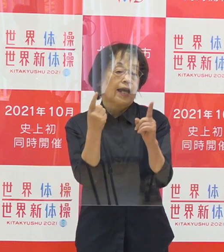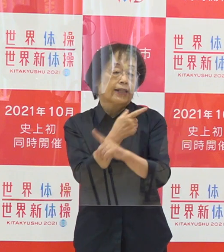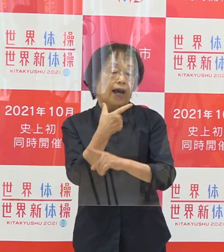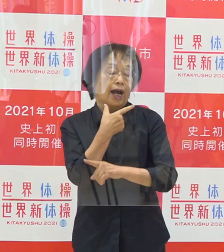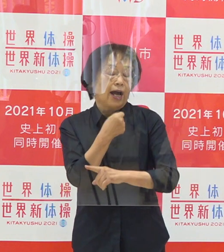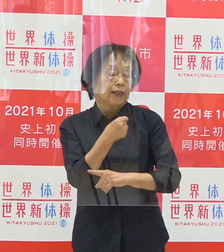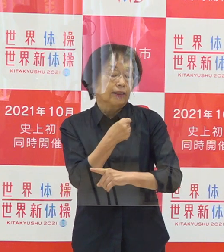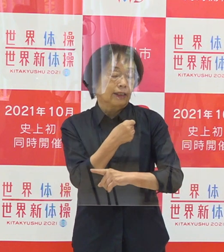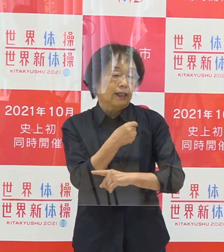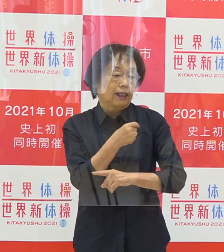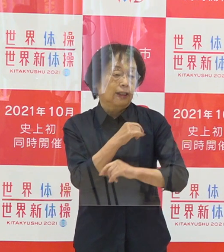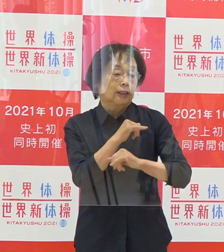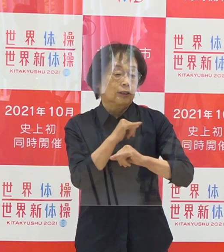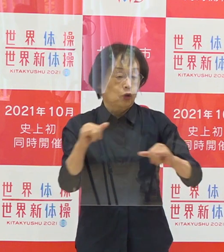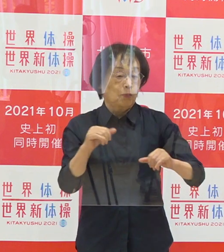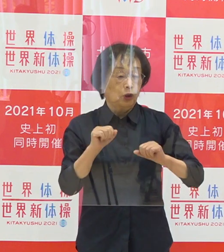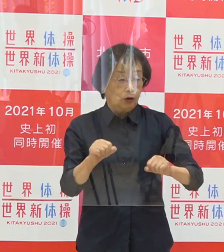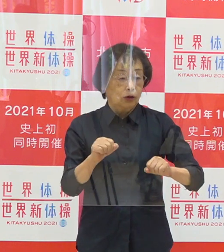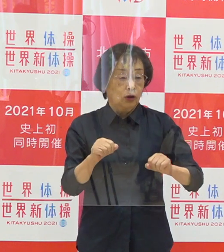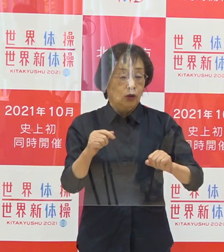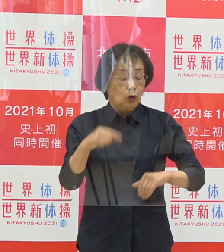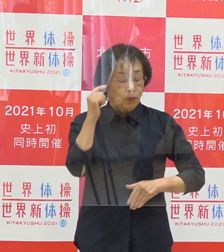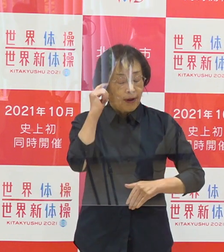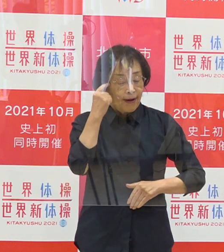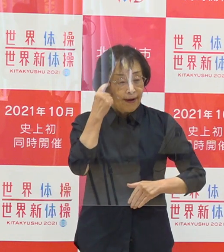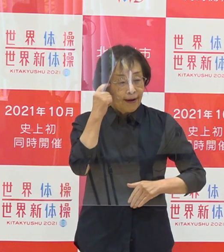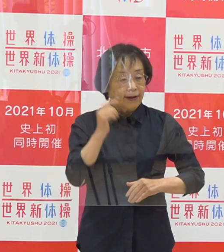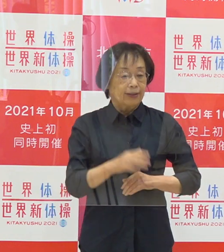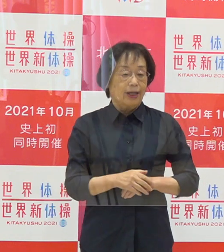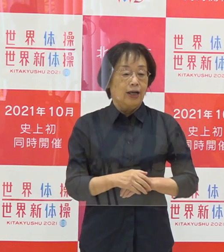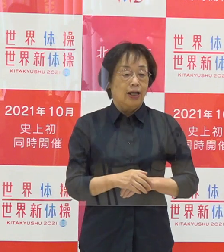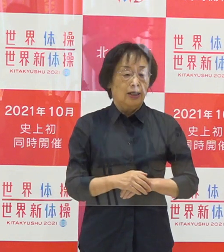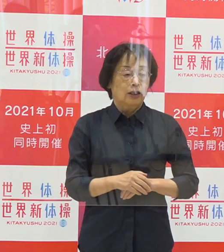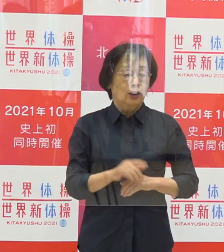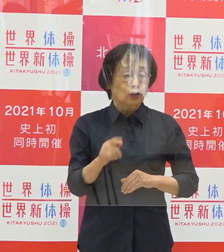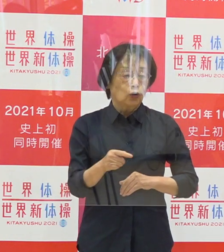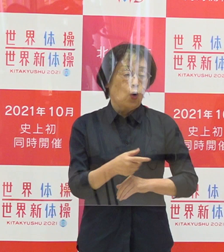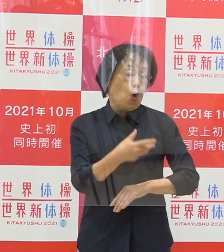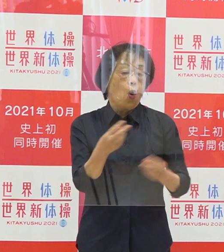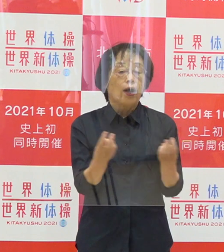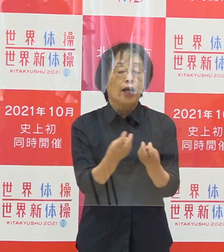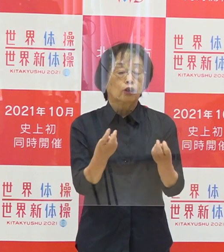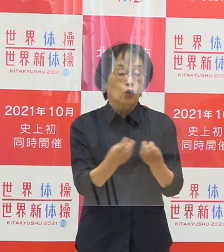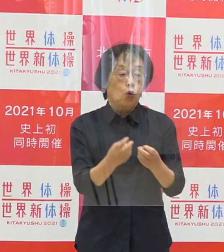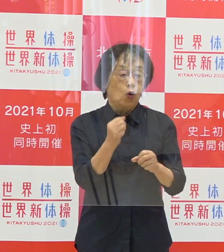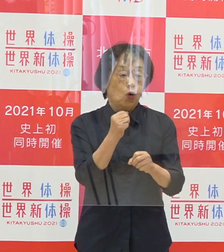でもございますので、そうしたことも考慮いたしまして、一定の枠を設けるということでございまして、